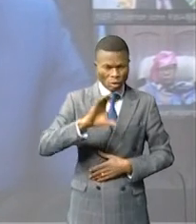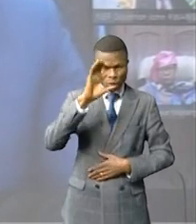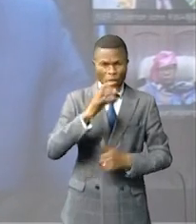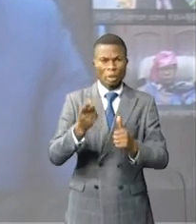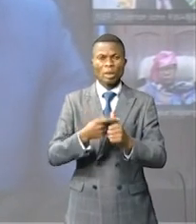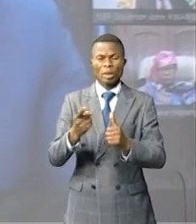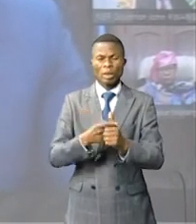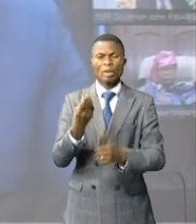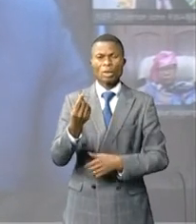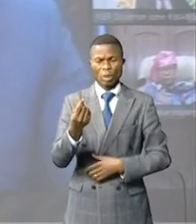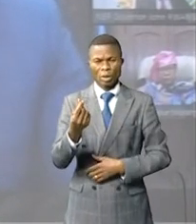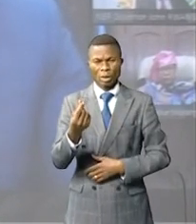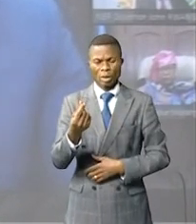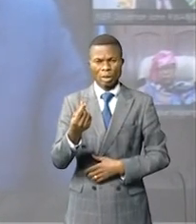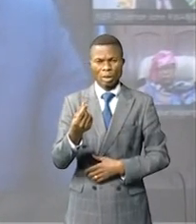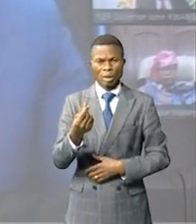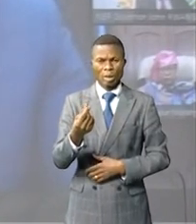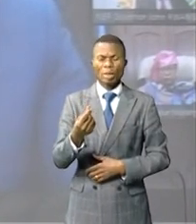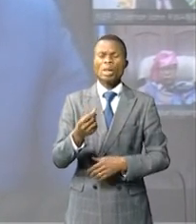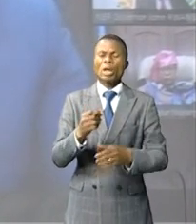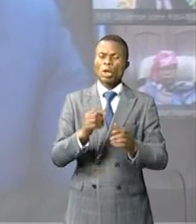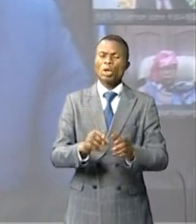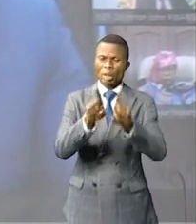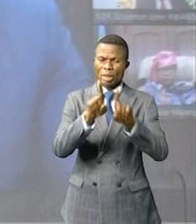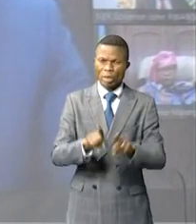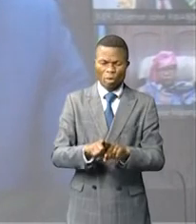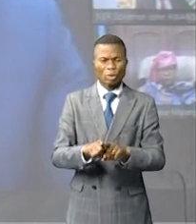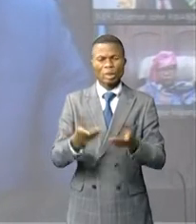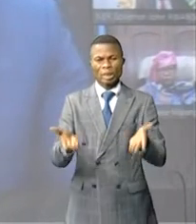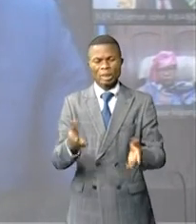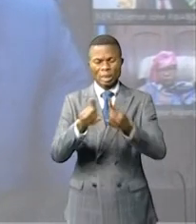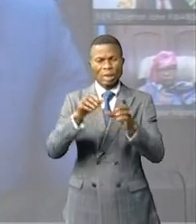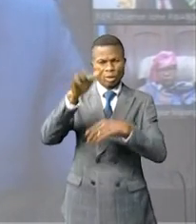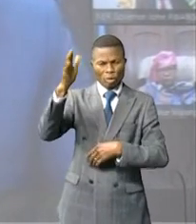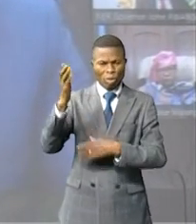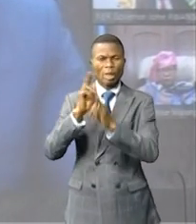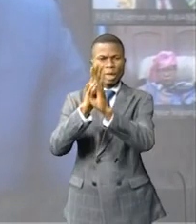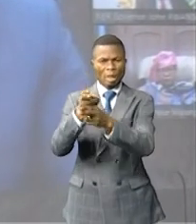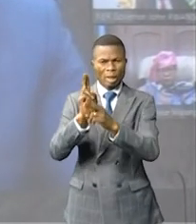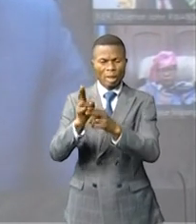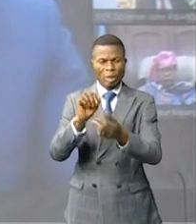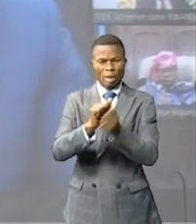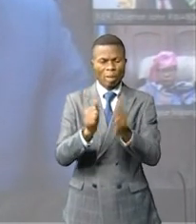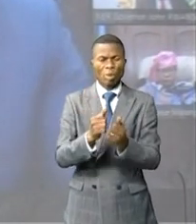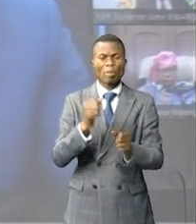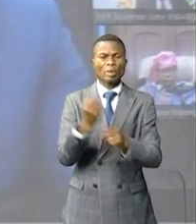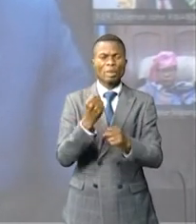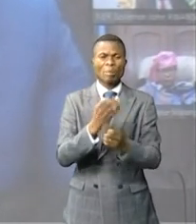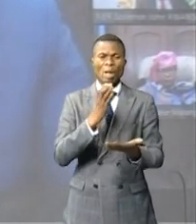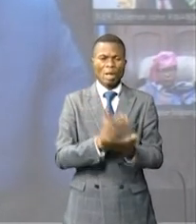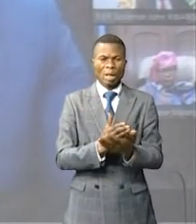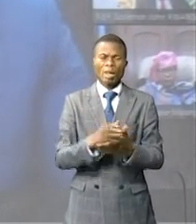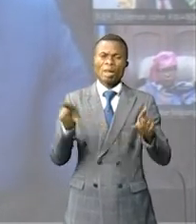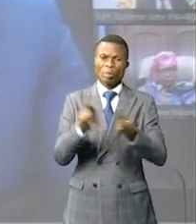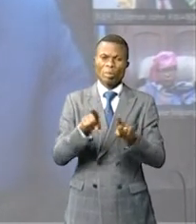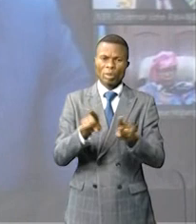des financements concessionnels et non concessionnels, ainsi que l'apport du secteur privé. Parallèlement, il